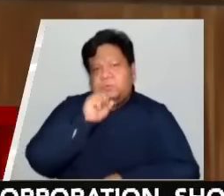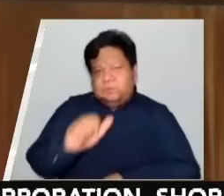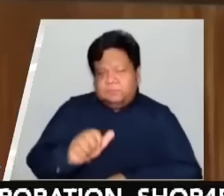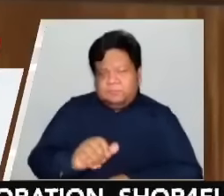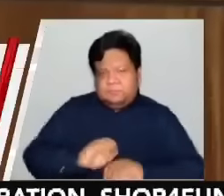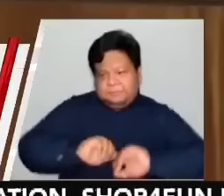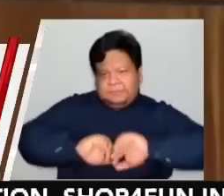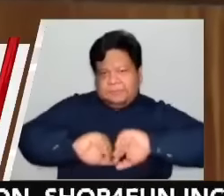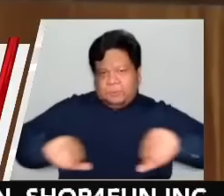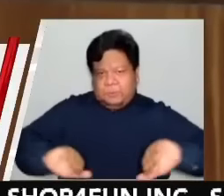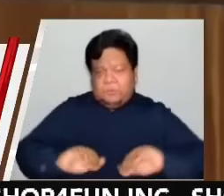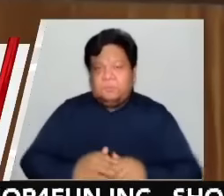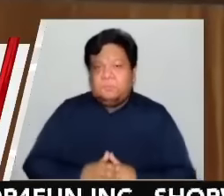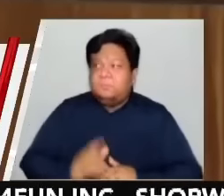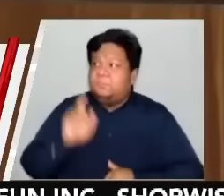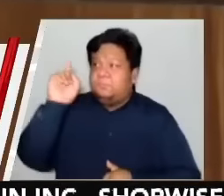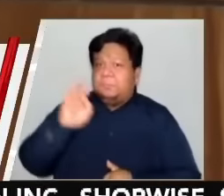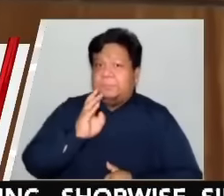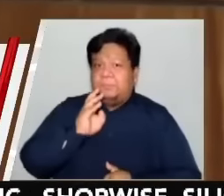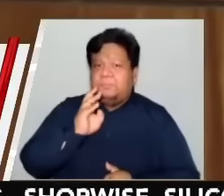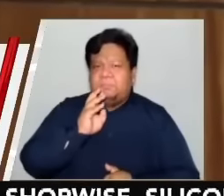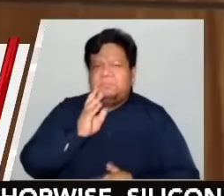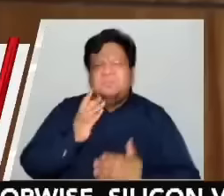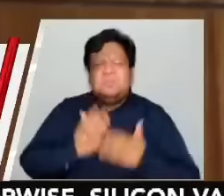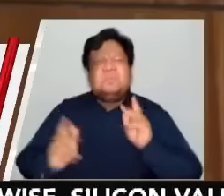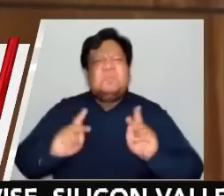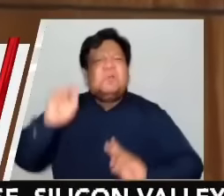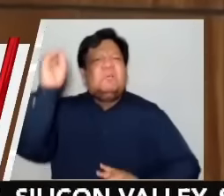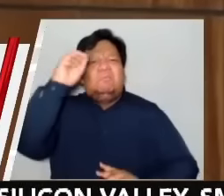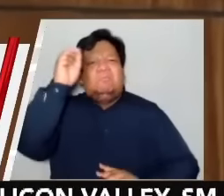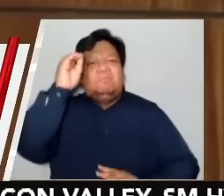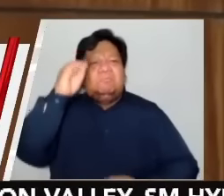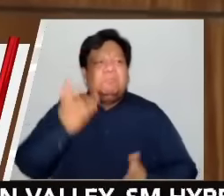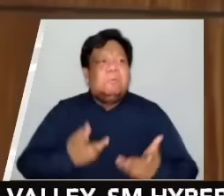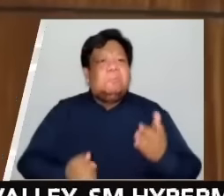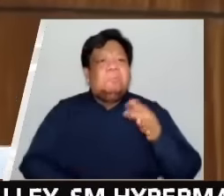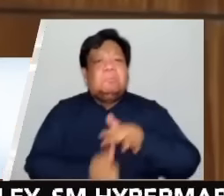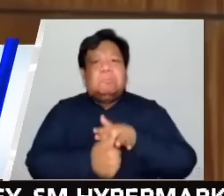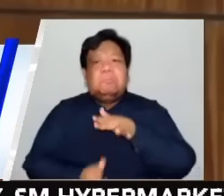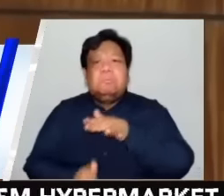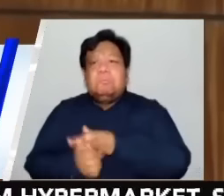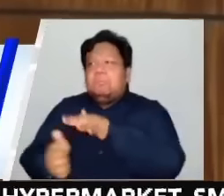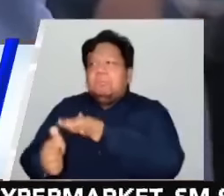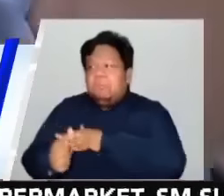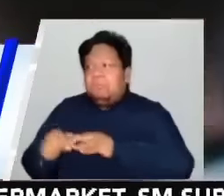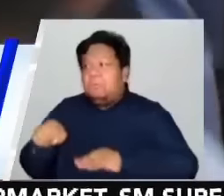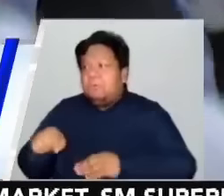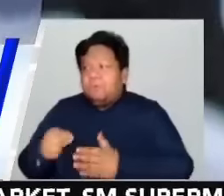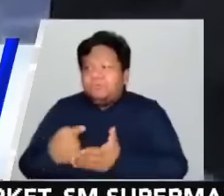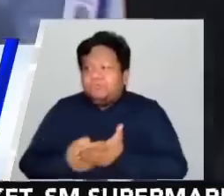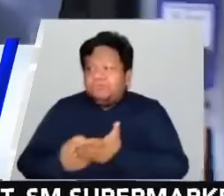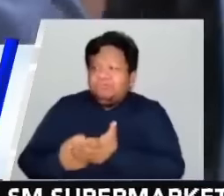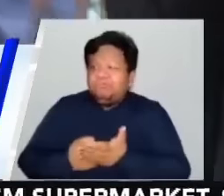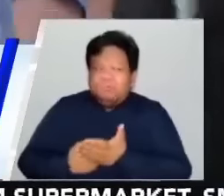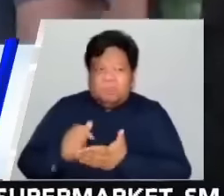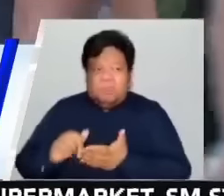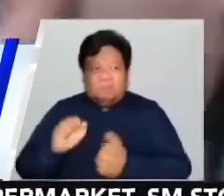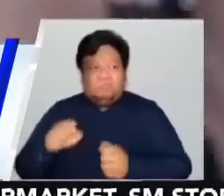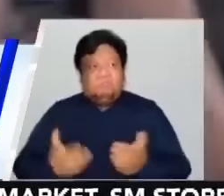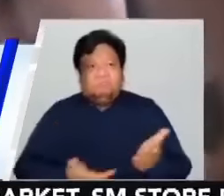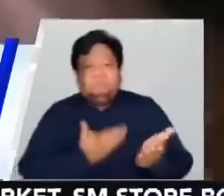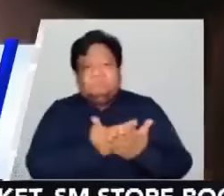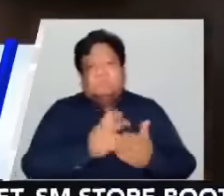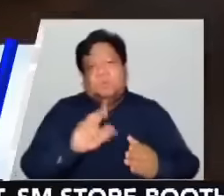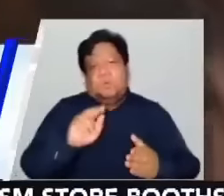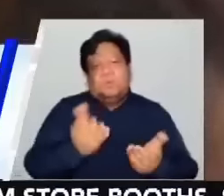who would have that opinion na yung lumalabas dito sa mga hearings ito would be a ground. That would be a separate thing. Sinusubukan pa naming kunan ng